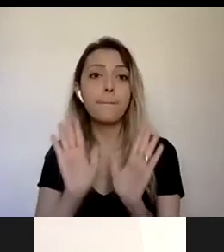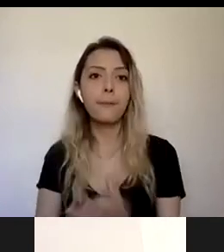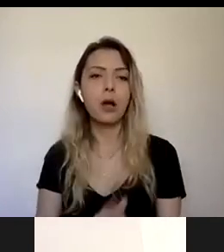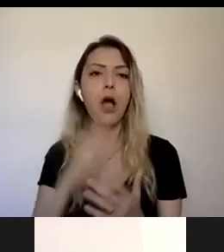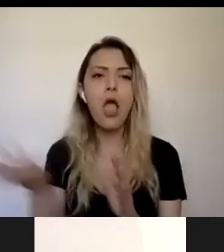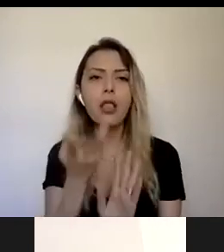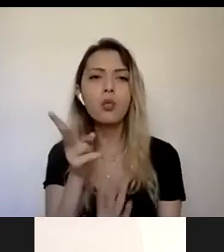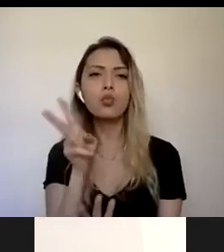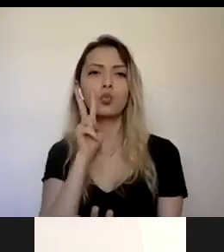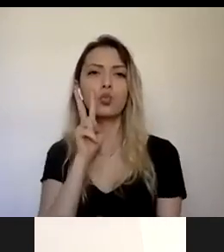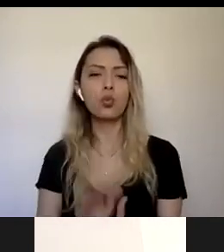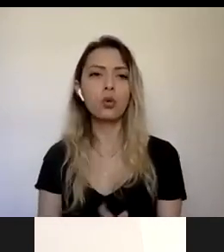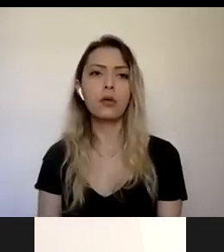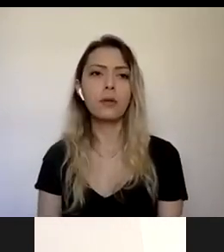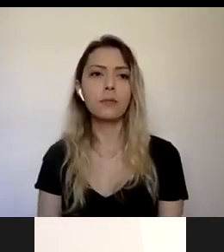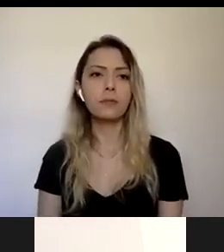son